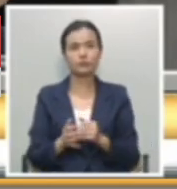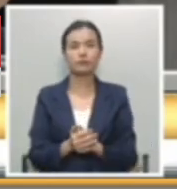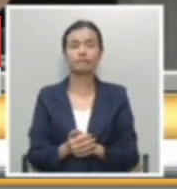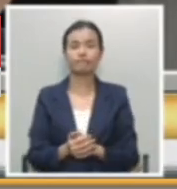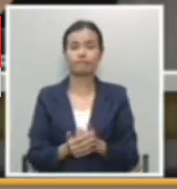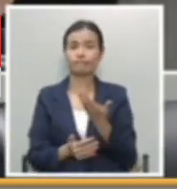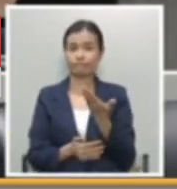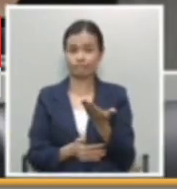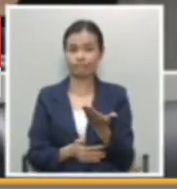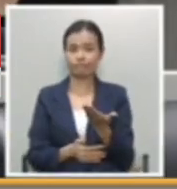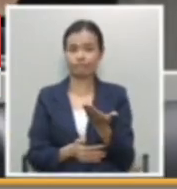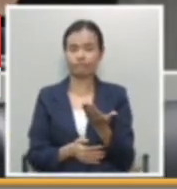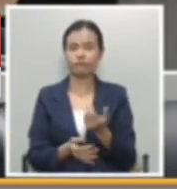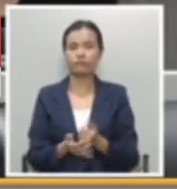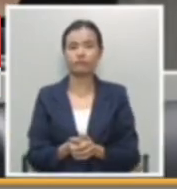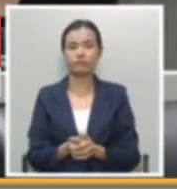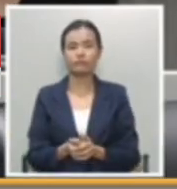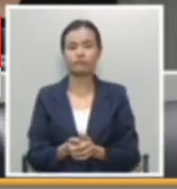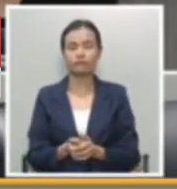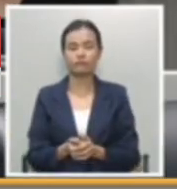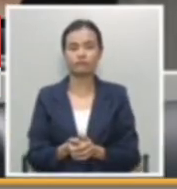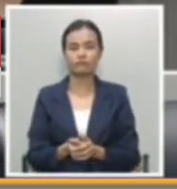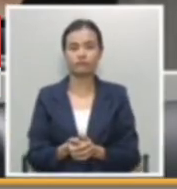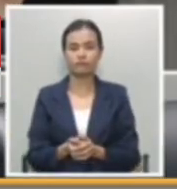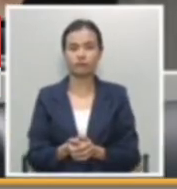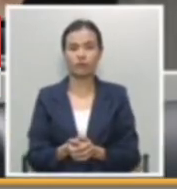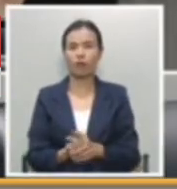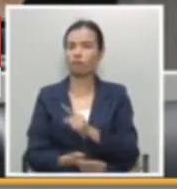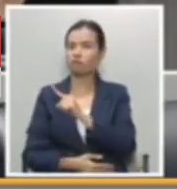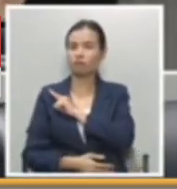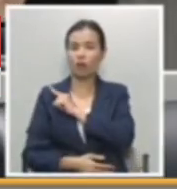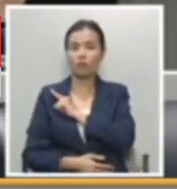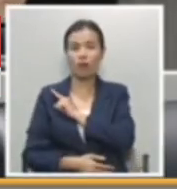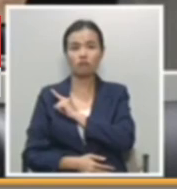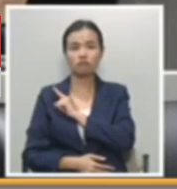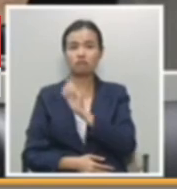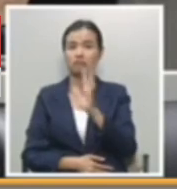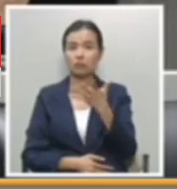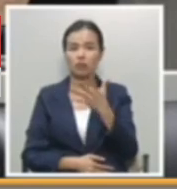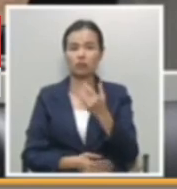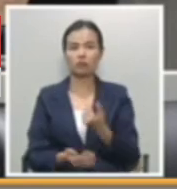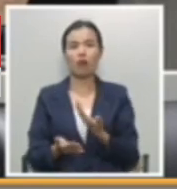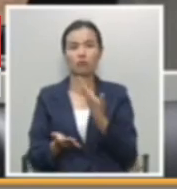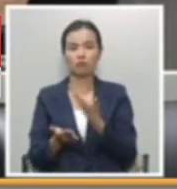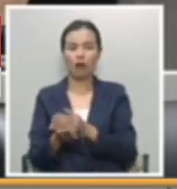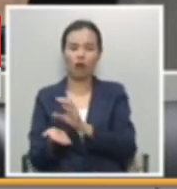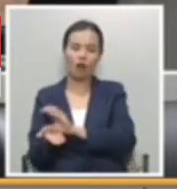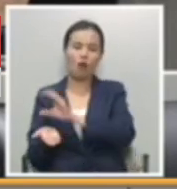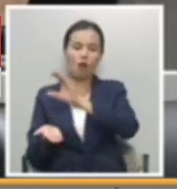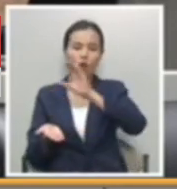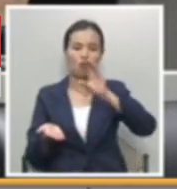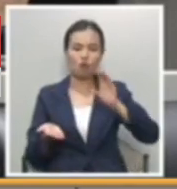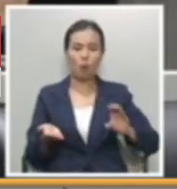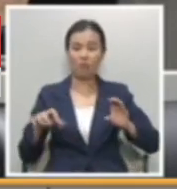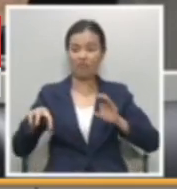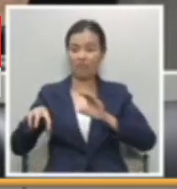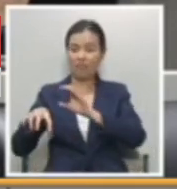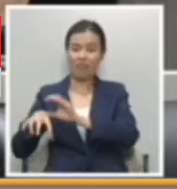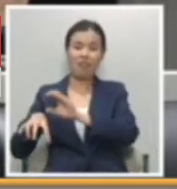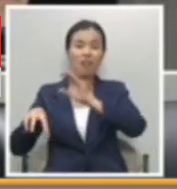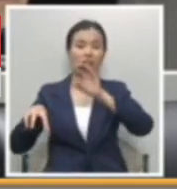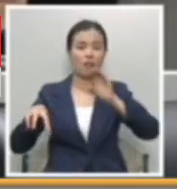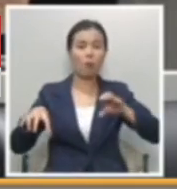ประเด็นแรกเนี่ยนะครับนั่นก็คือไม่รับผิดชอบเพราะมีการโอนงบประมาณข้ามหน่วยงานใน